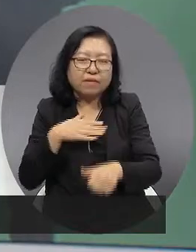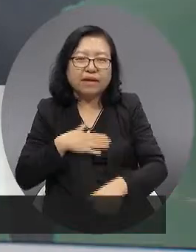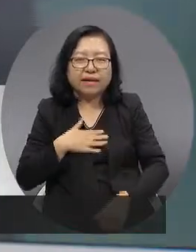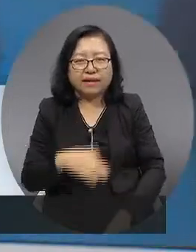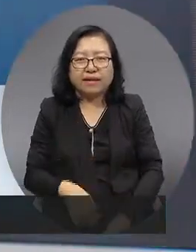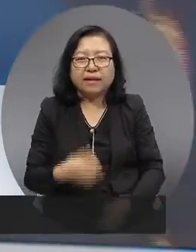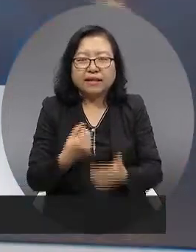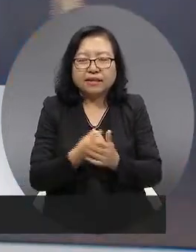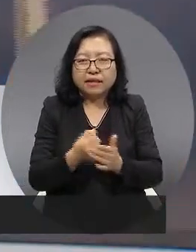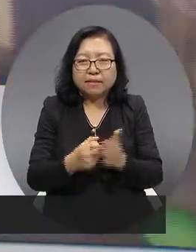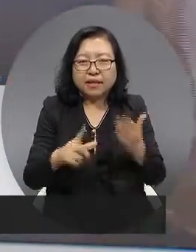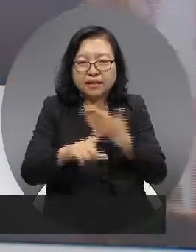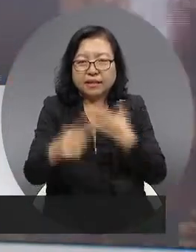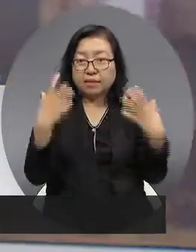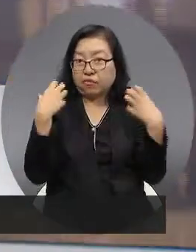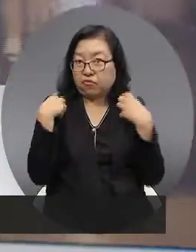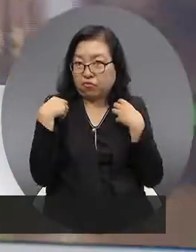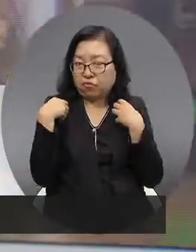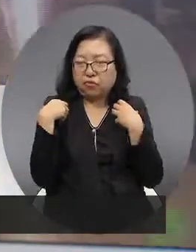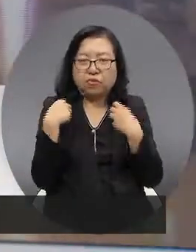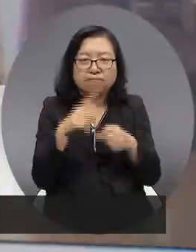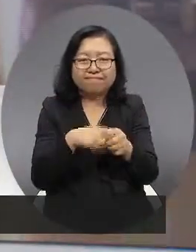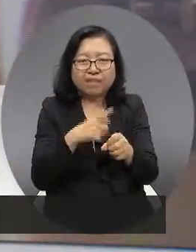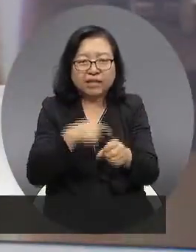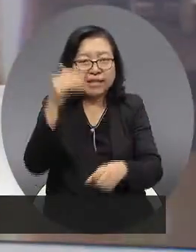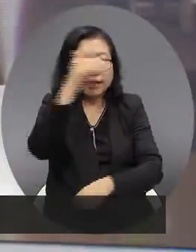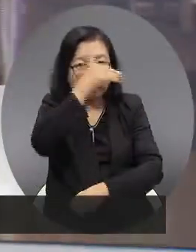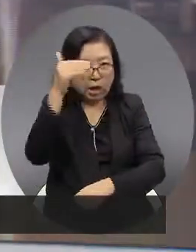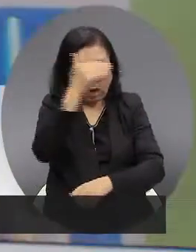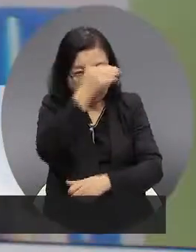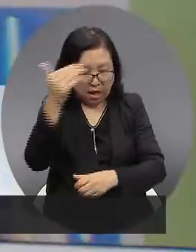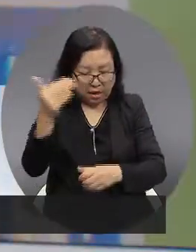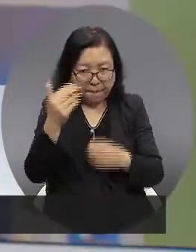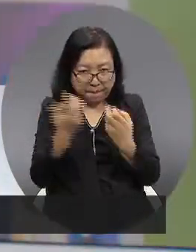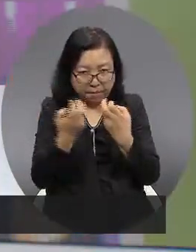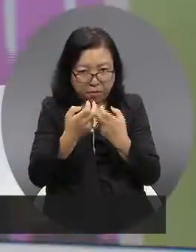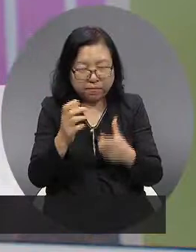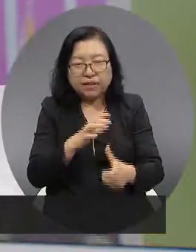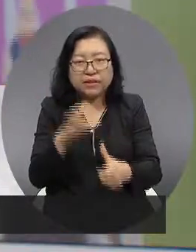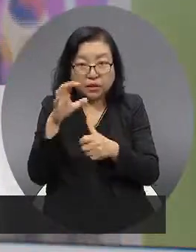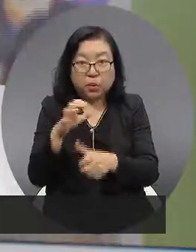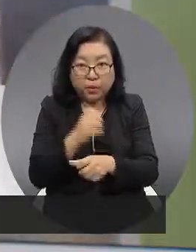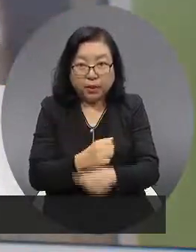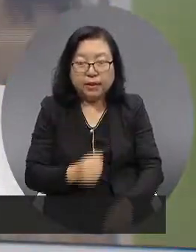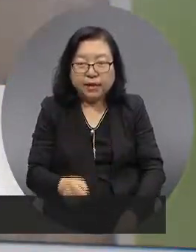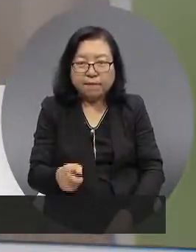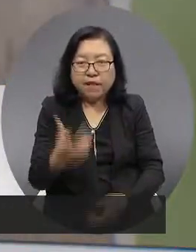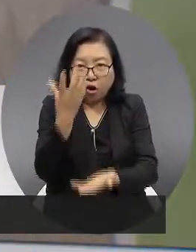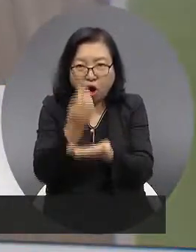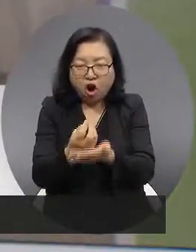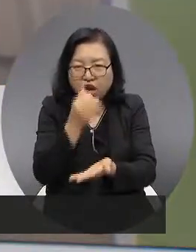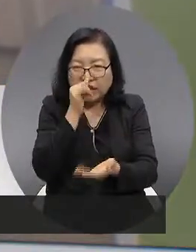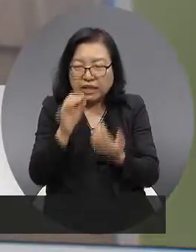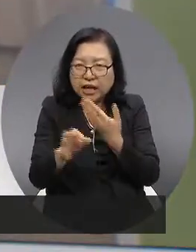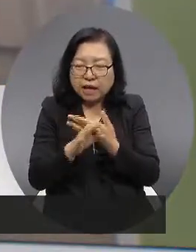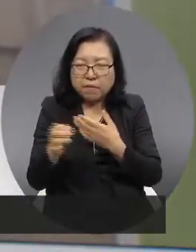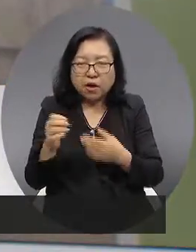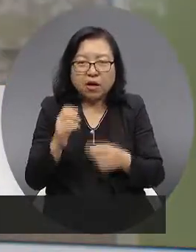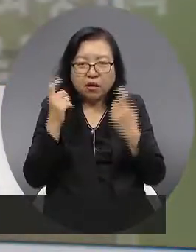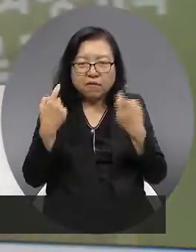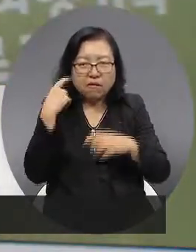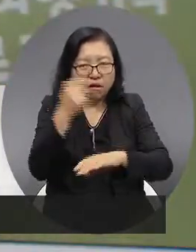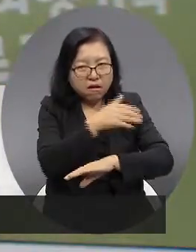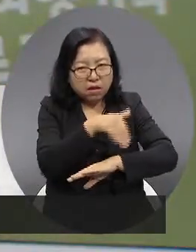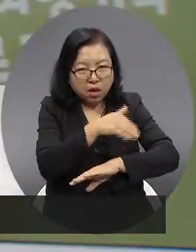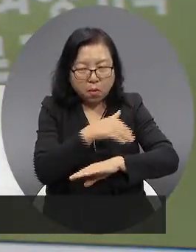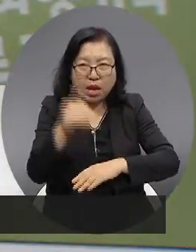이른바 스마트 관광 서비스에 주목하고 있는데요. 스마트폰에 앱만 깔면 여행 계획 수립부터 관광 안내, 맛집과